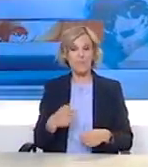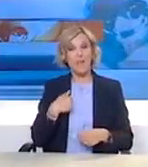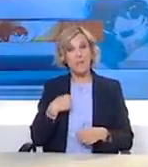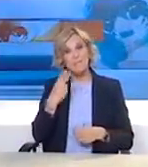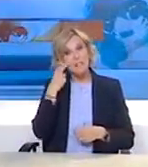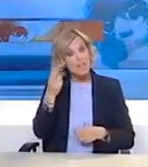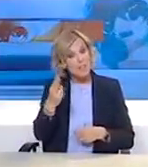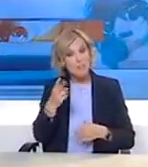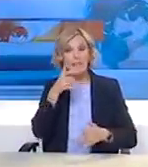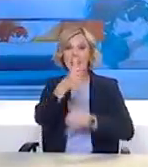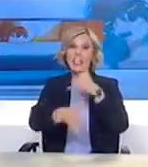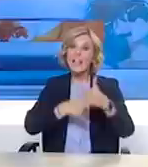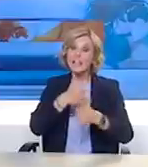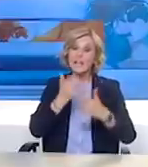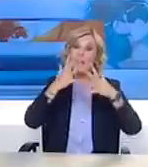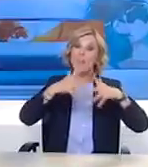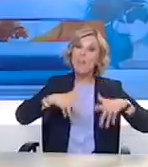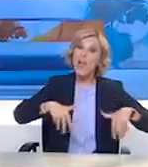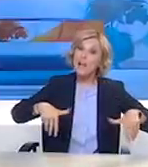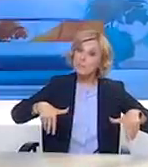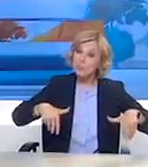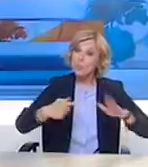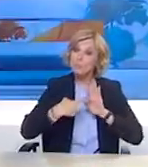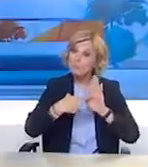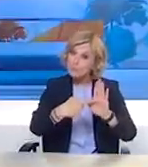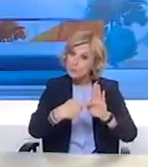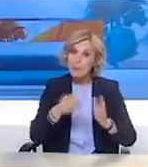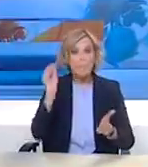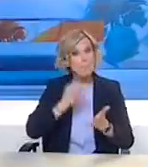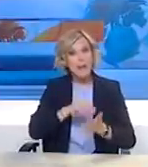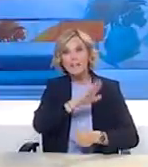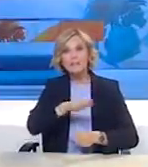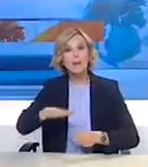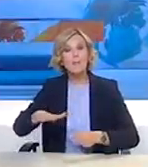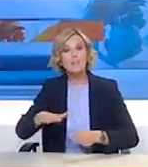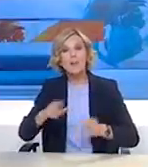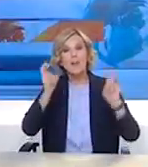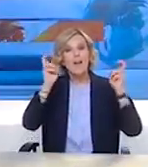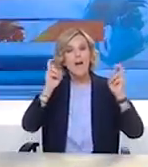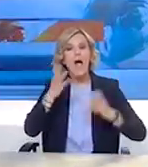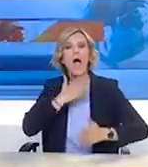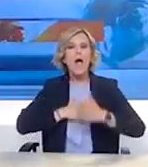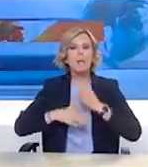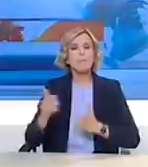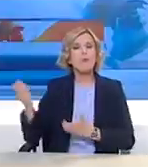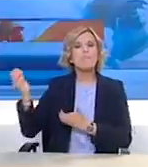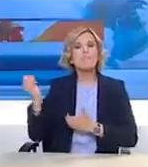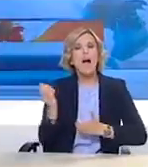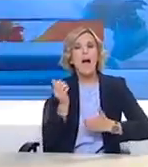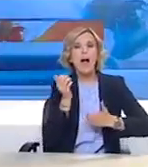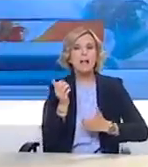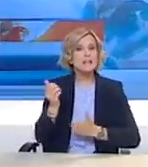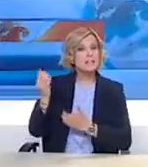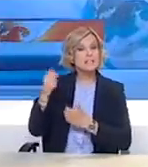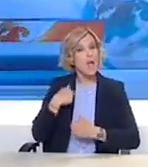δωρεάν παραστάσεις από τη λυρική σκηνή για τους μεγάλους. Θα ξαναδώ με τα παιδιά μου το αγαπημένο μου βάλς με τα παραμύθια που ανέβηκε online